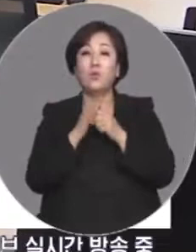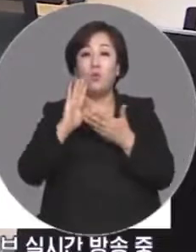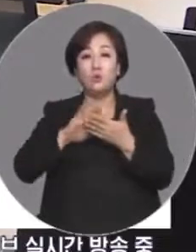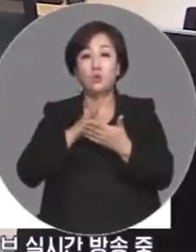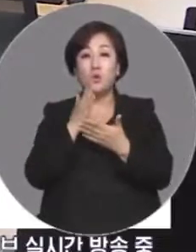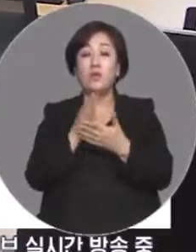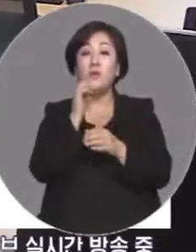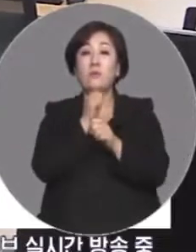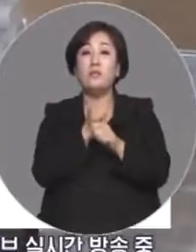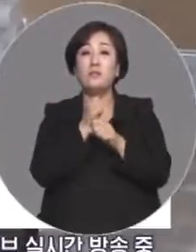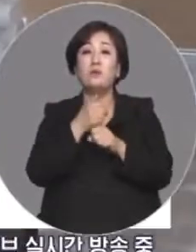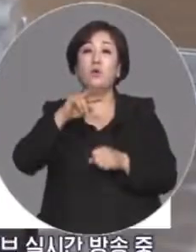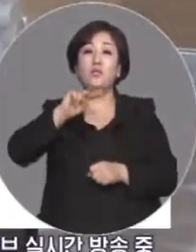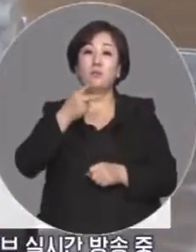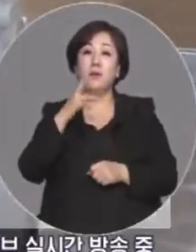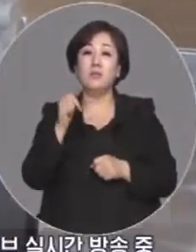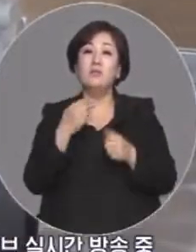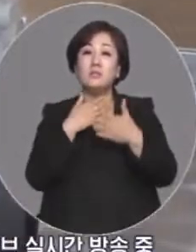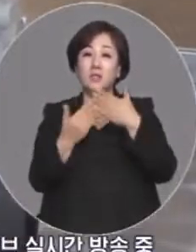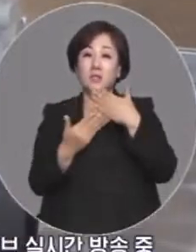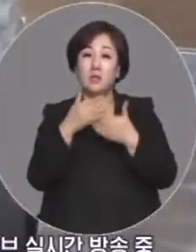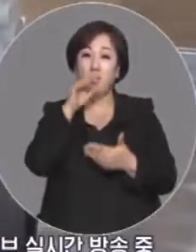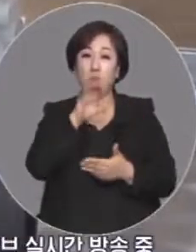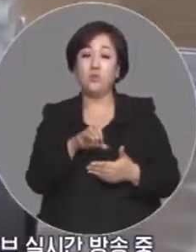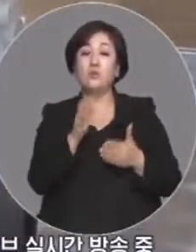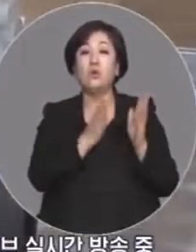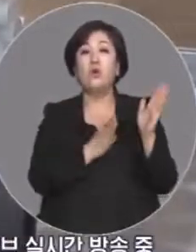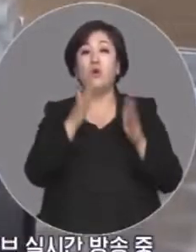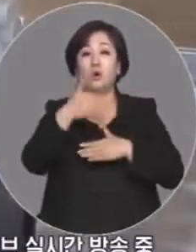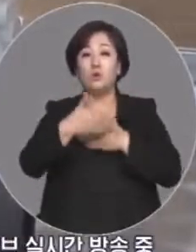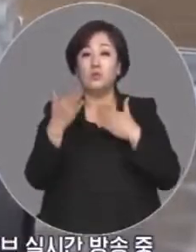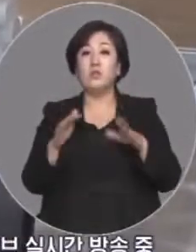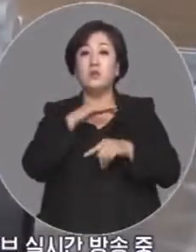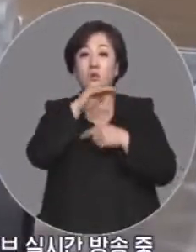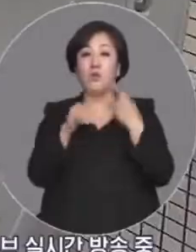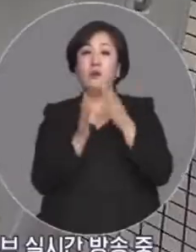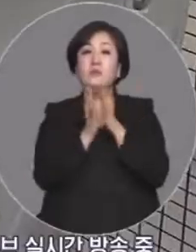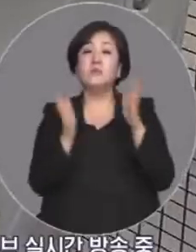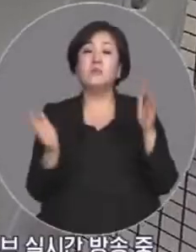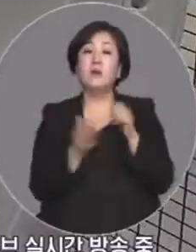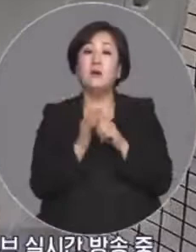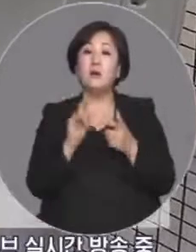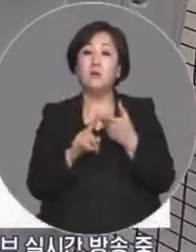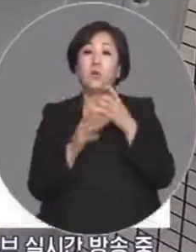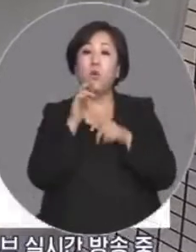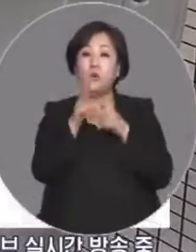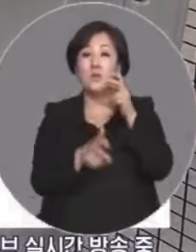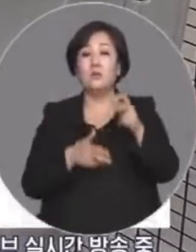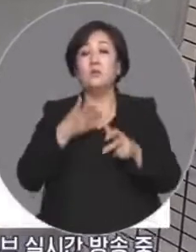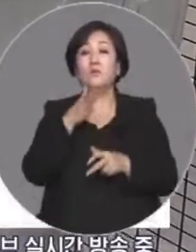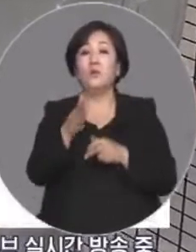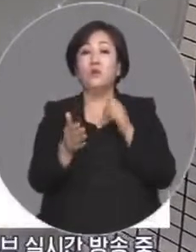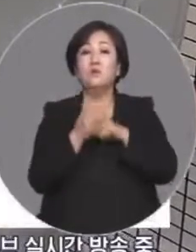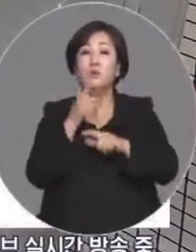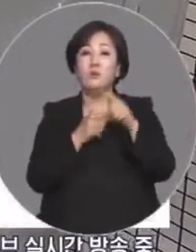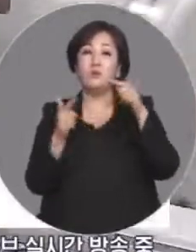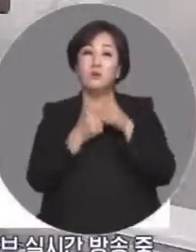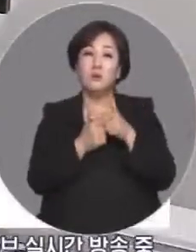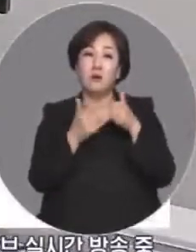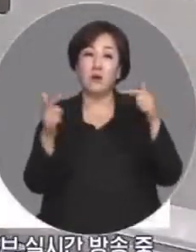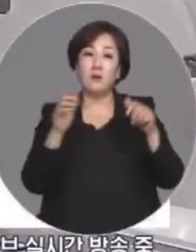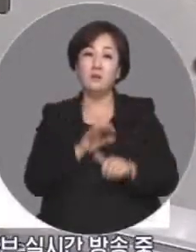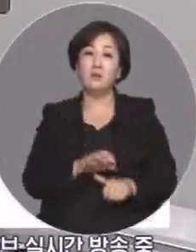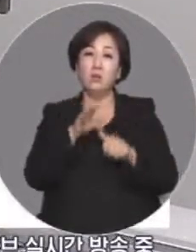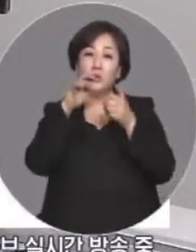라인과 스마트 팩토리 실습 교육실로 구성됐습니다. 울산과학대는 지역 산업계에도 로봇 수요가 늘고 있는 만큼